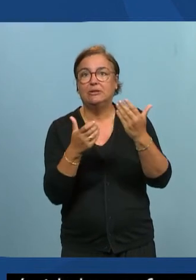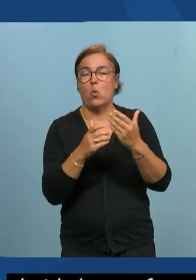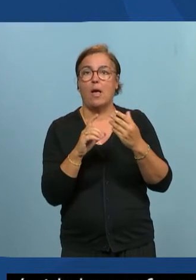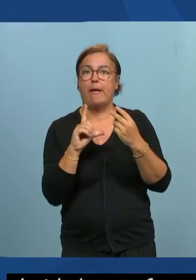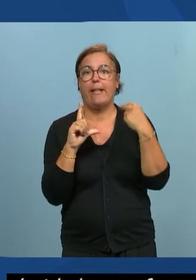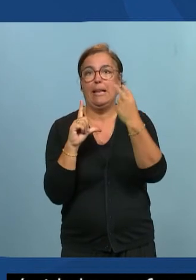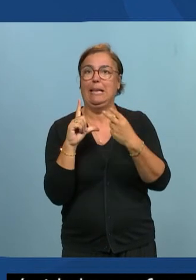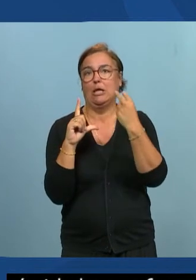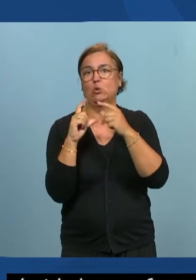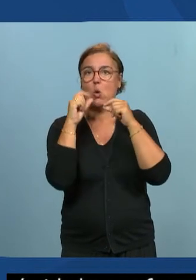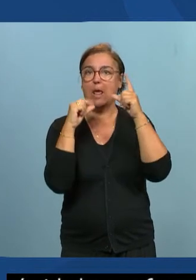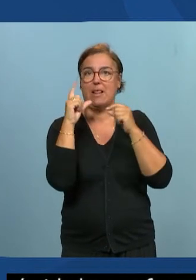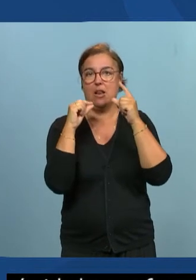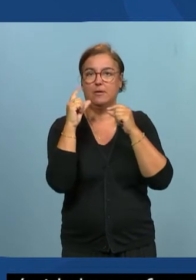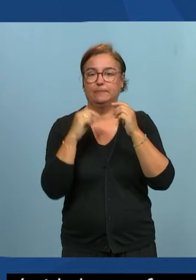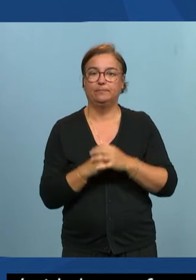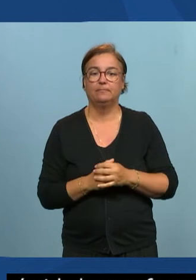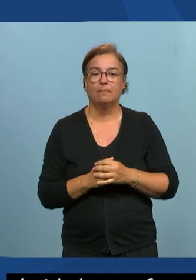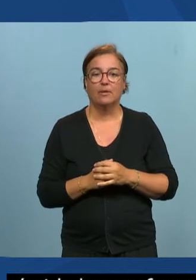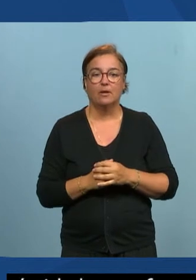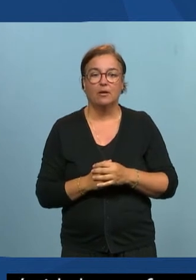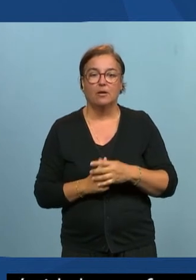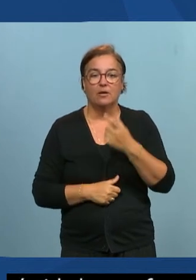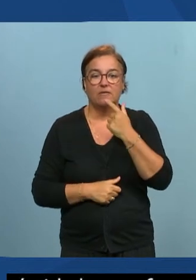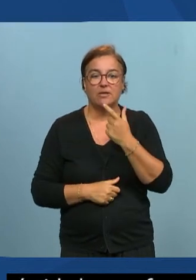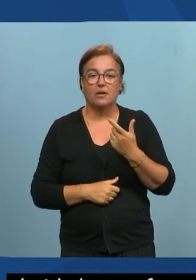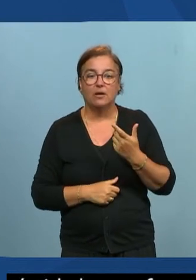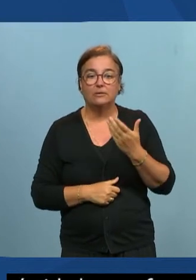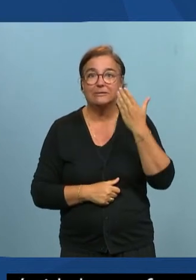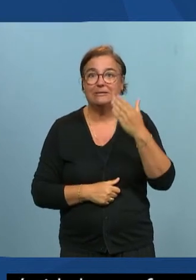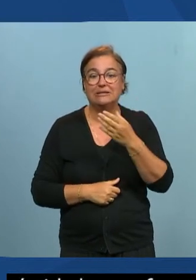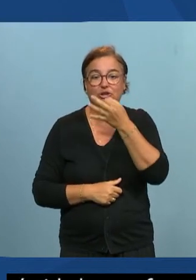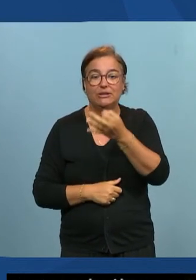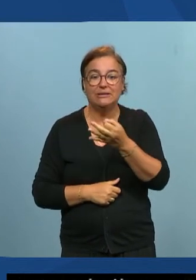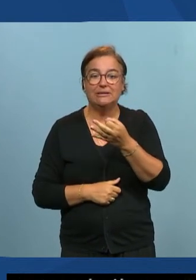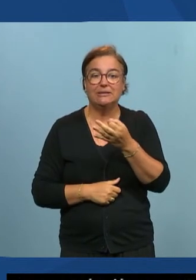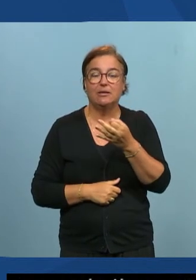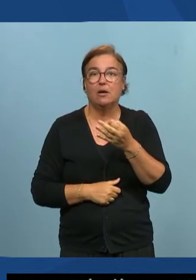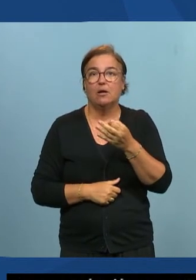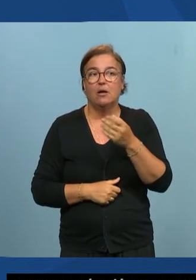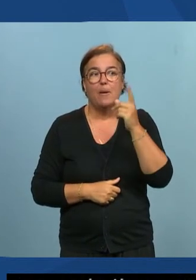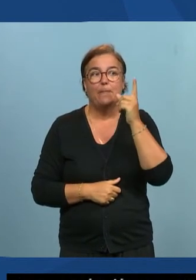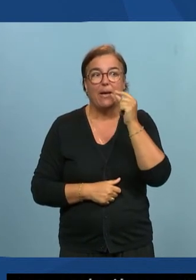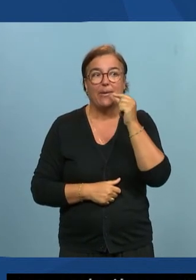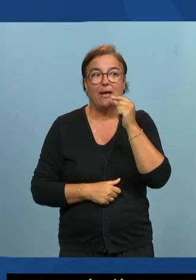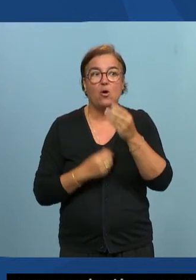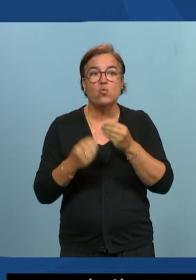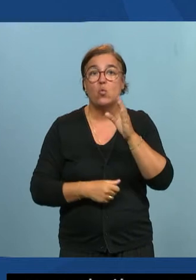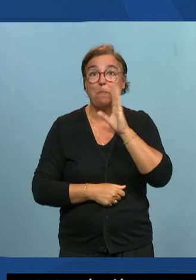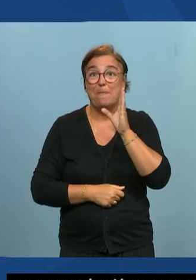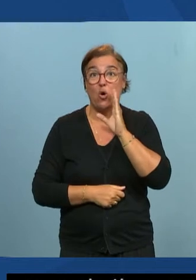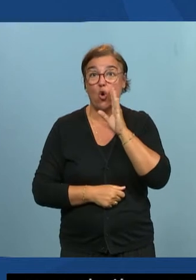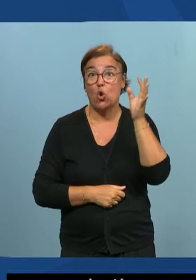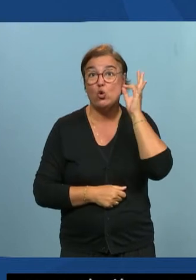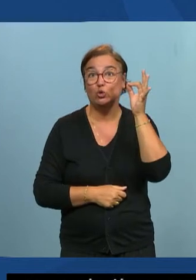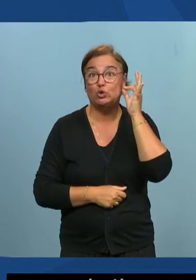quand je dis papa mama mama la lière est identique mais le son est différent donc avec le PC on va le